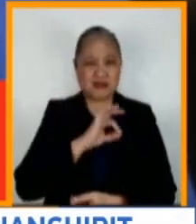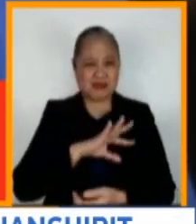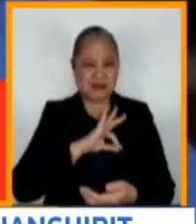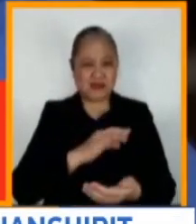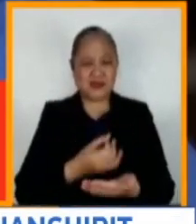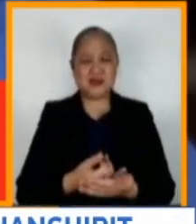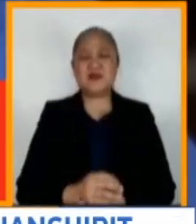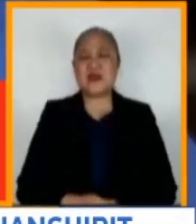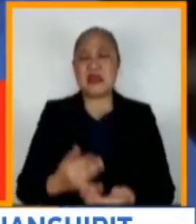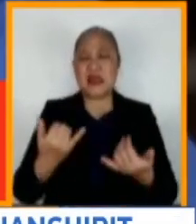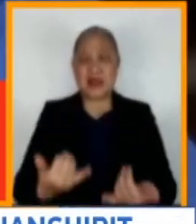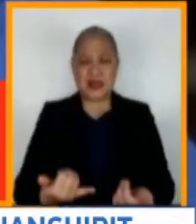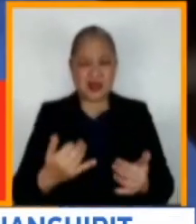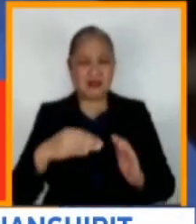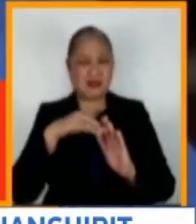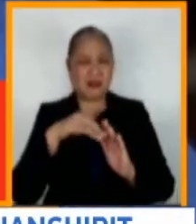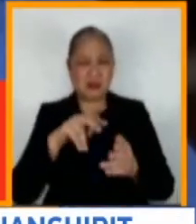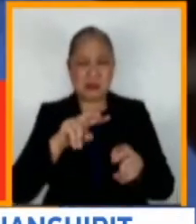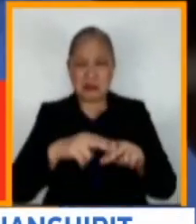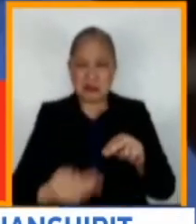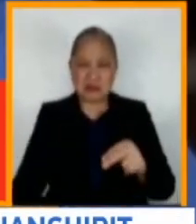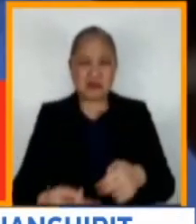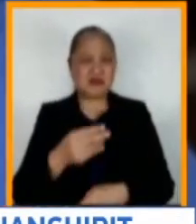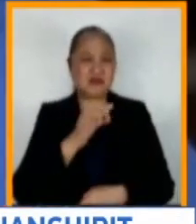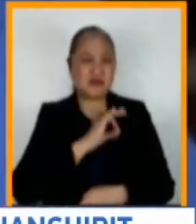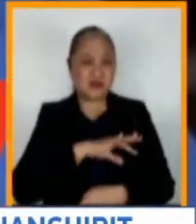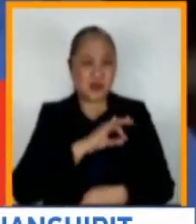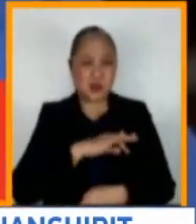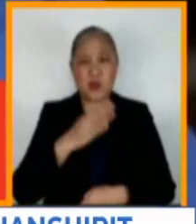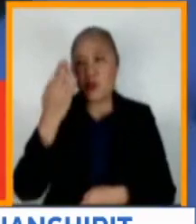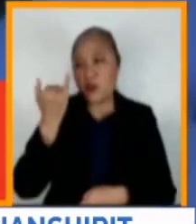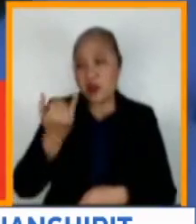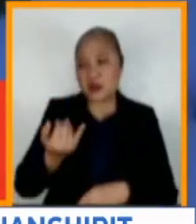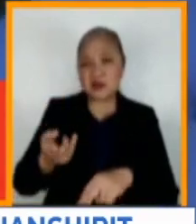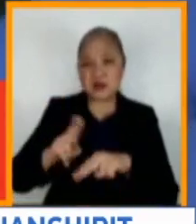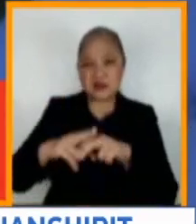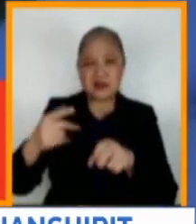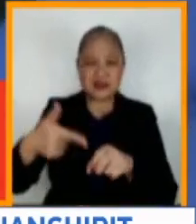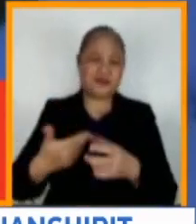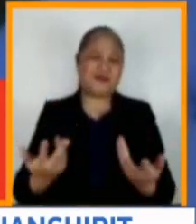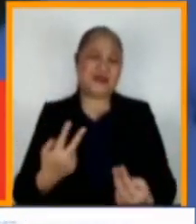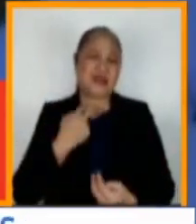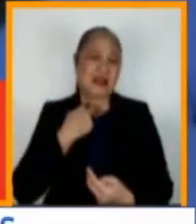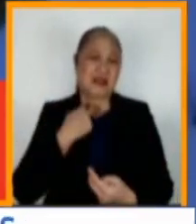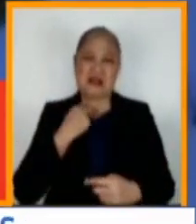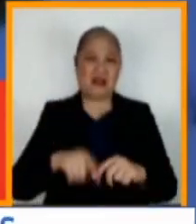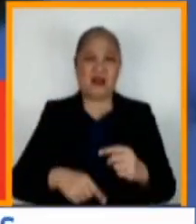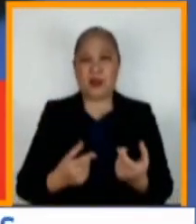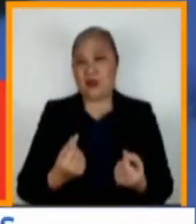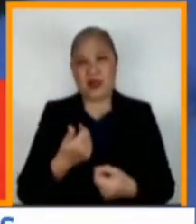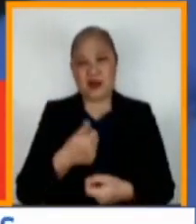gasolina. Ganun talaga, wala naman tayong magagawa eh. Basta biyahe lang ng biyahe.